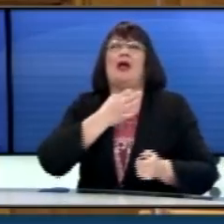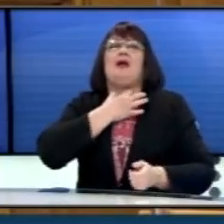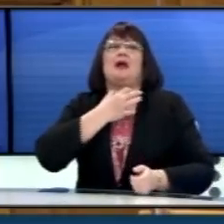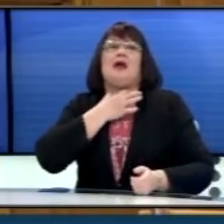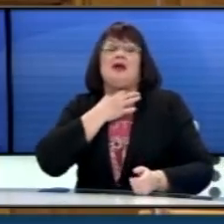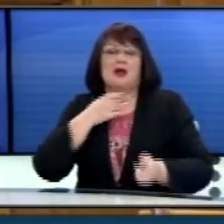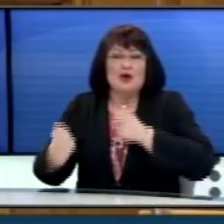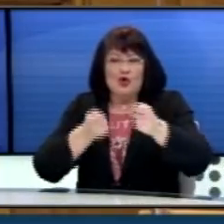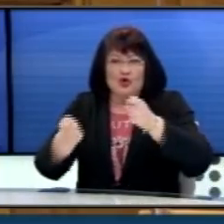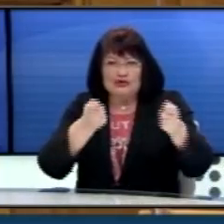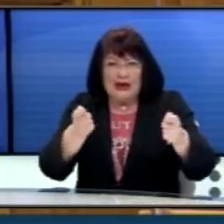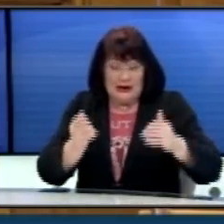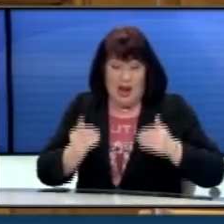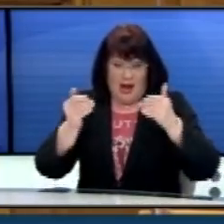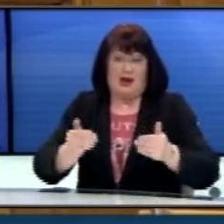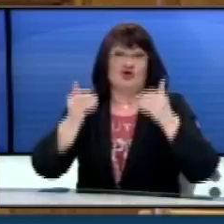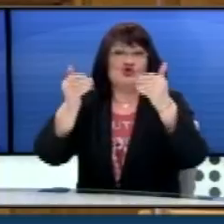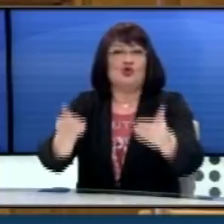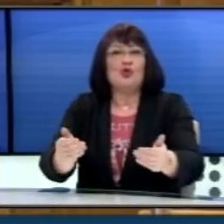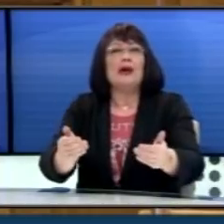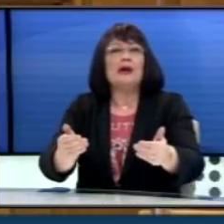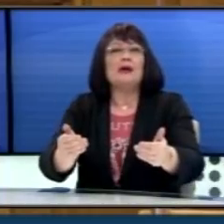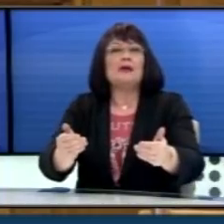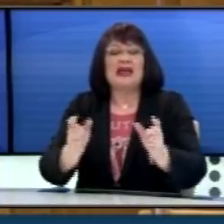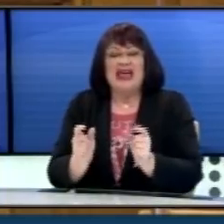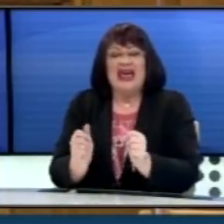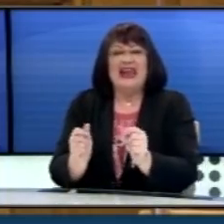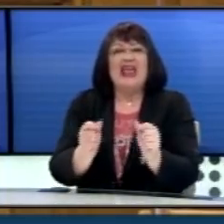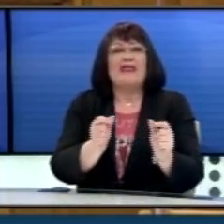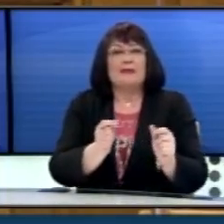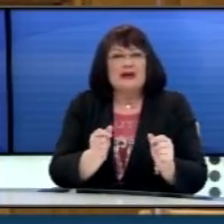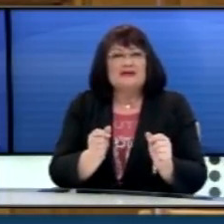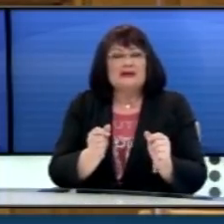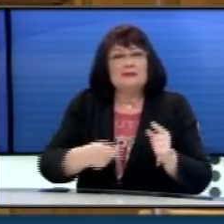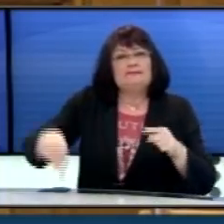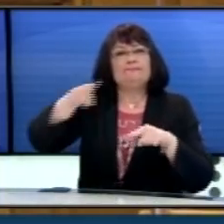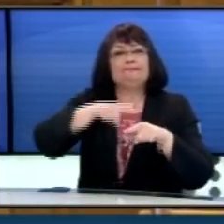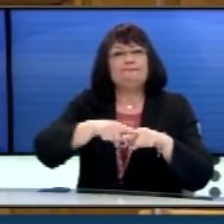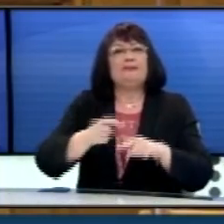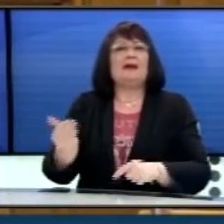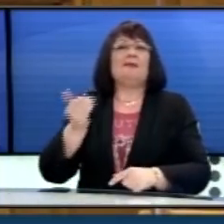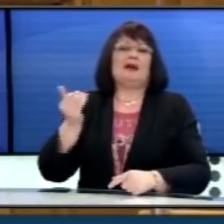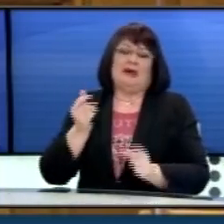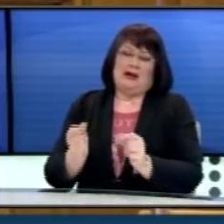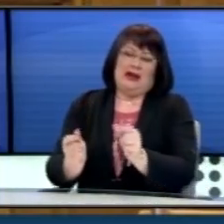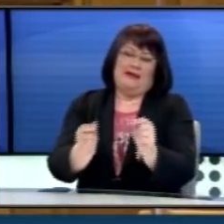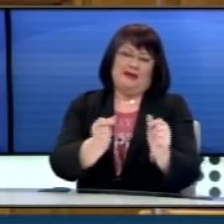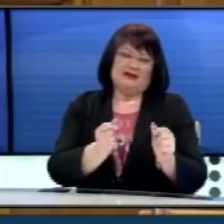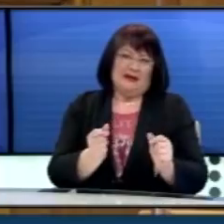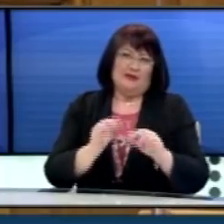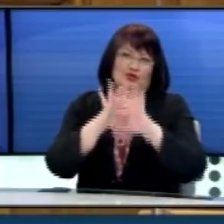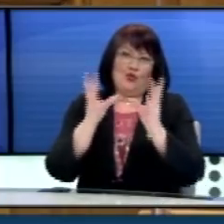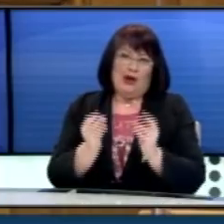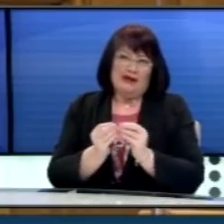υποχρεώσεις που έχουν ανασταλεί θα μπουν σε καθεστώς ρύθμισης και θα προσθεθούν στις προηγούμενες ρυθμίσεις. Και όλα